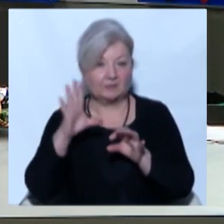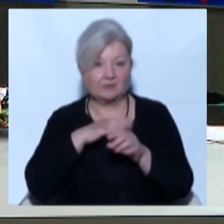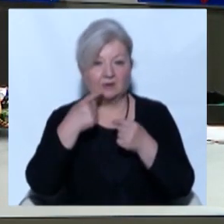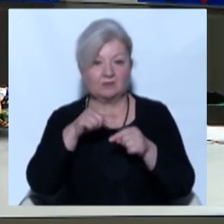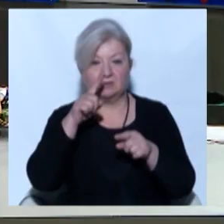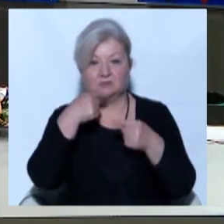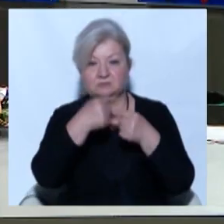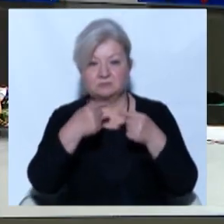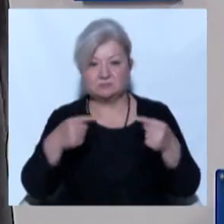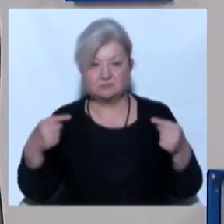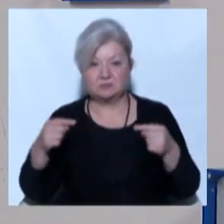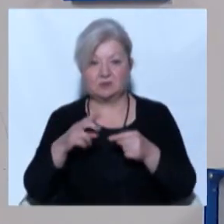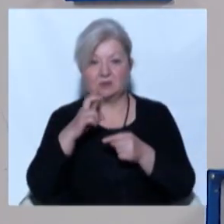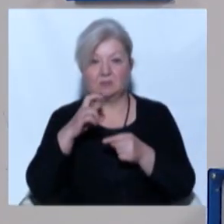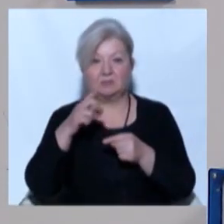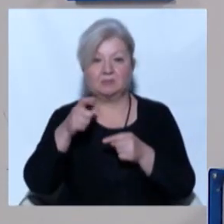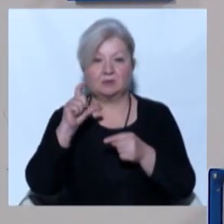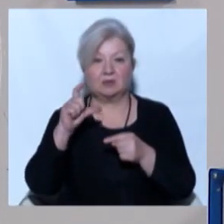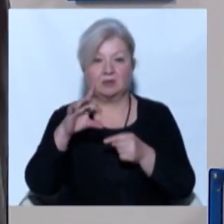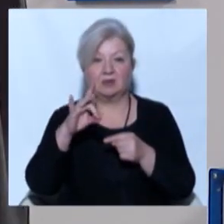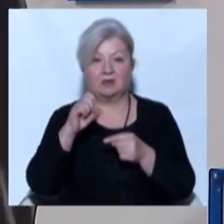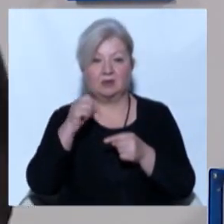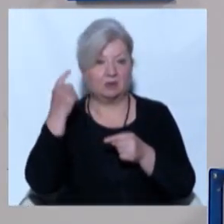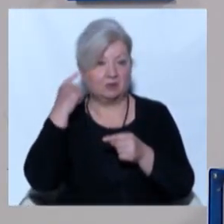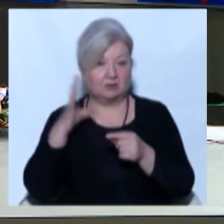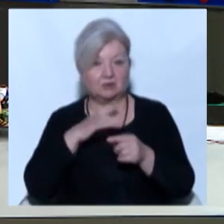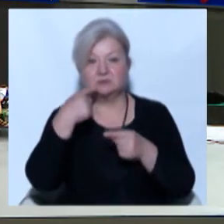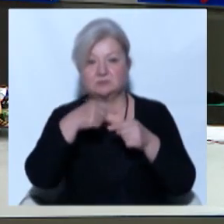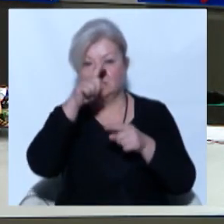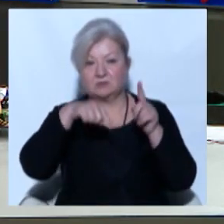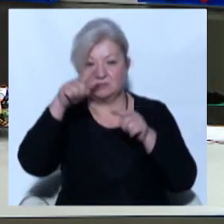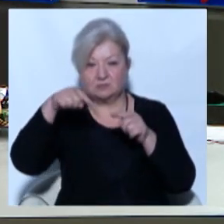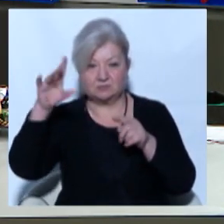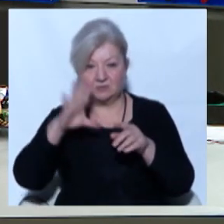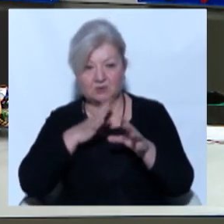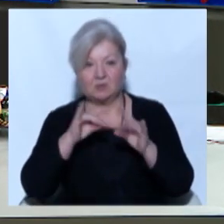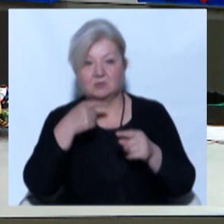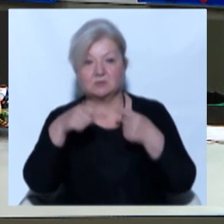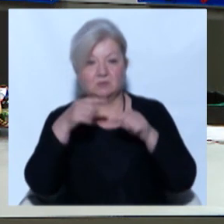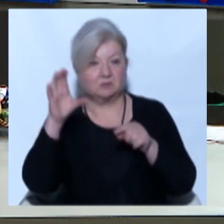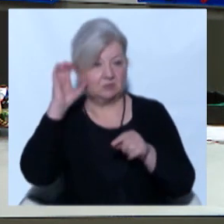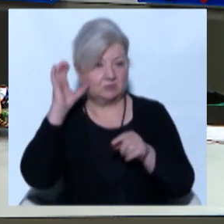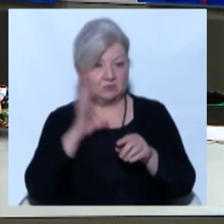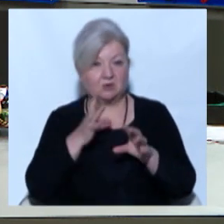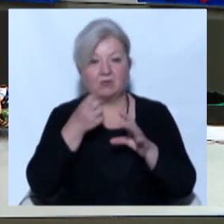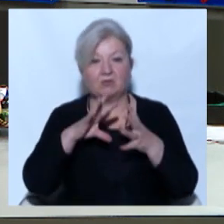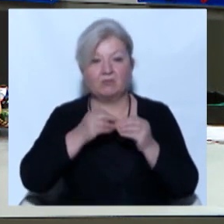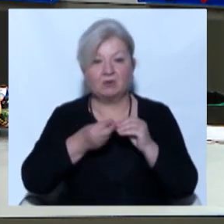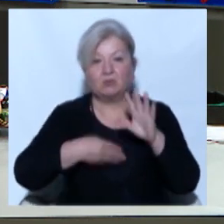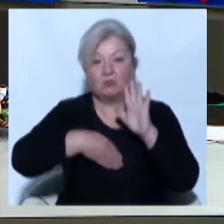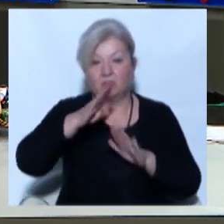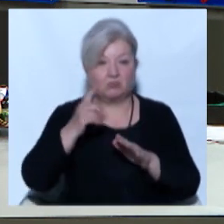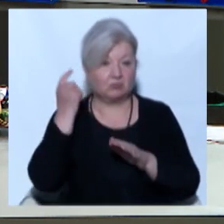სხვადასხვა სიხშირის ბგერები, რომლებიც იყო ერთნაირი ამპლიტუდის, მაგრამ ჩვენ გვესმოდა სხვადასხვაგვარად. ყველაზე